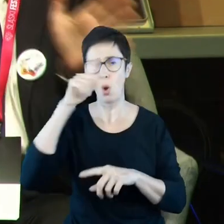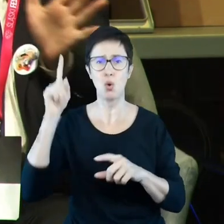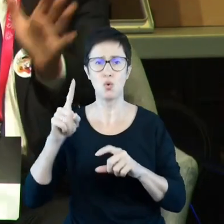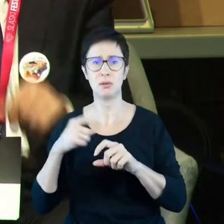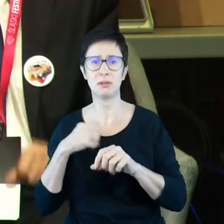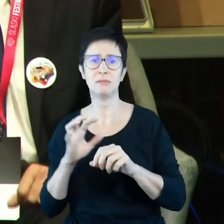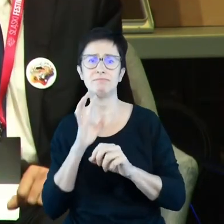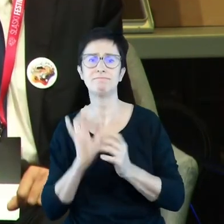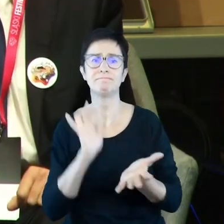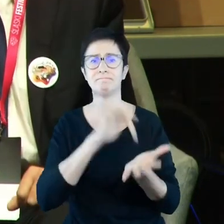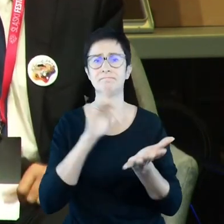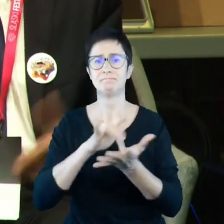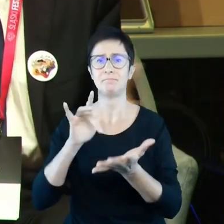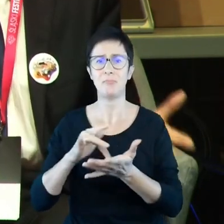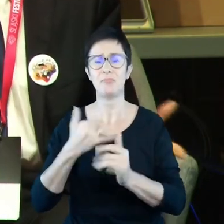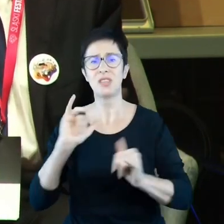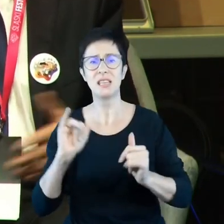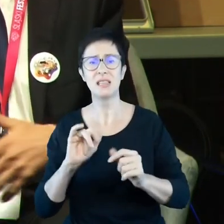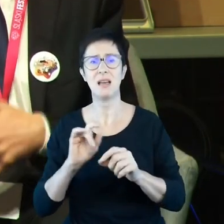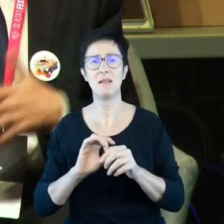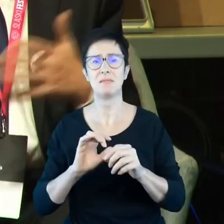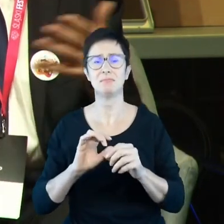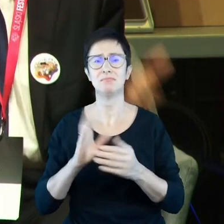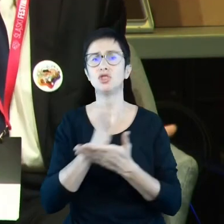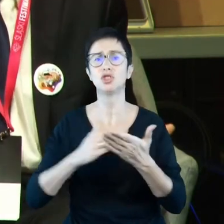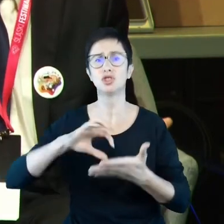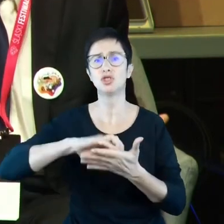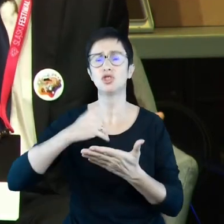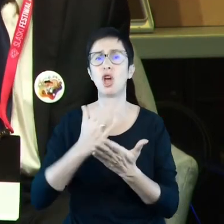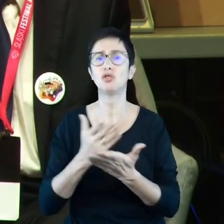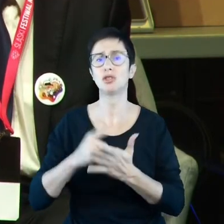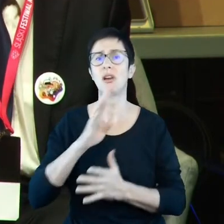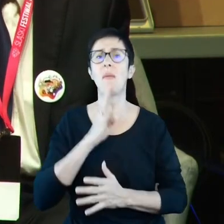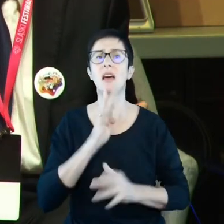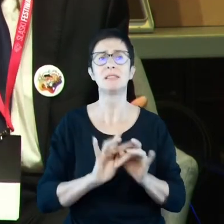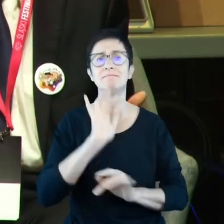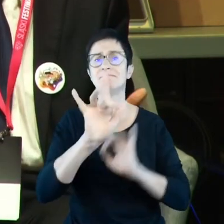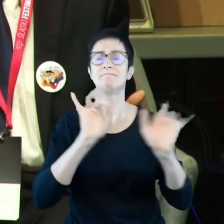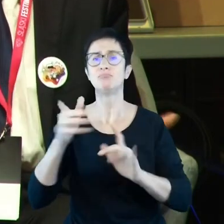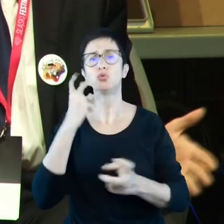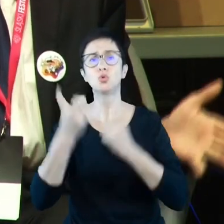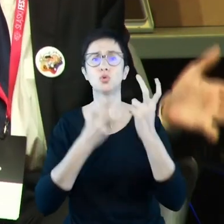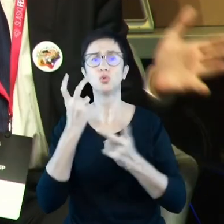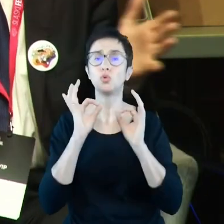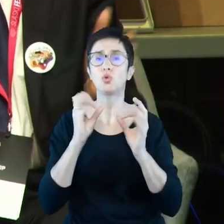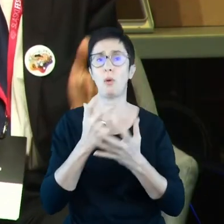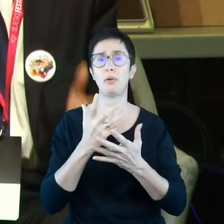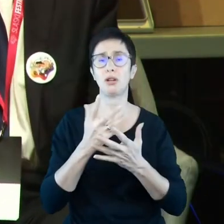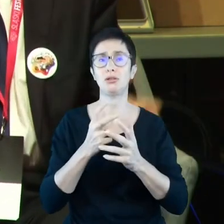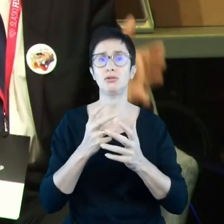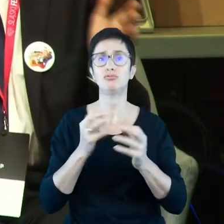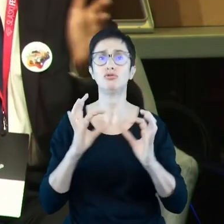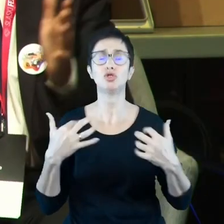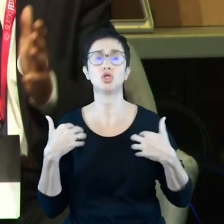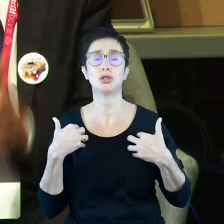Stany Zjednoczone do Kalifornii w poszukiwaniu szczęścia, w poszukiwaniu ziemi obiecanej, jakby jej nie nazwać, po czym następuje